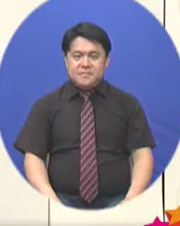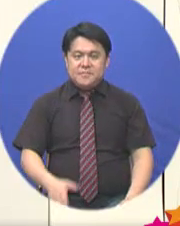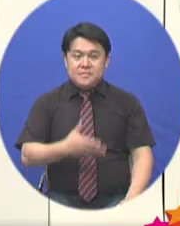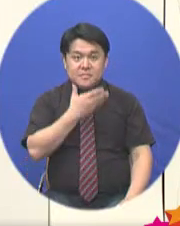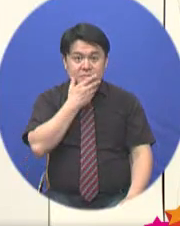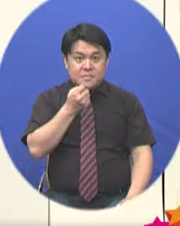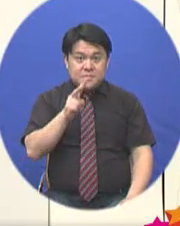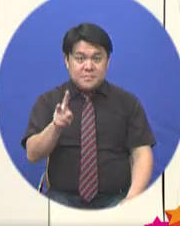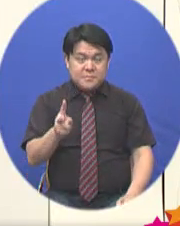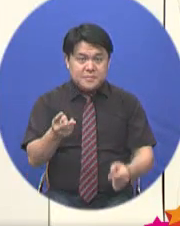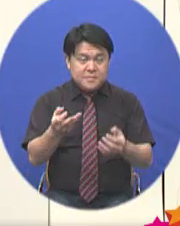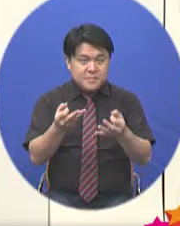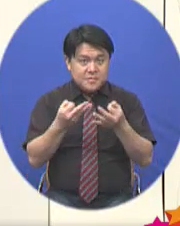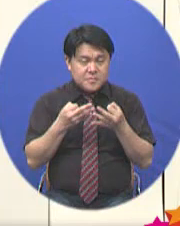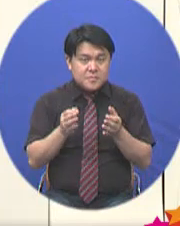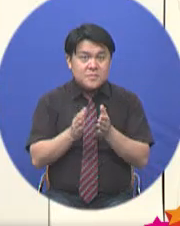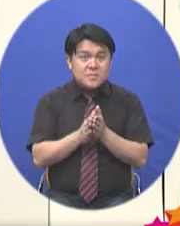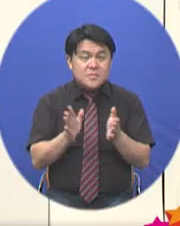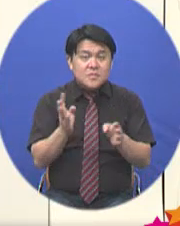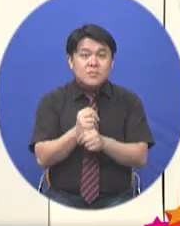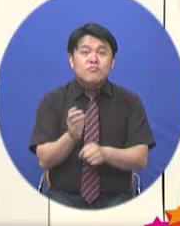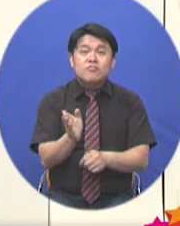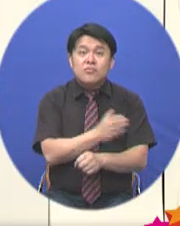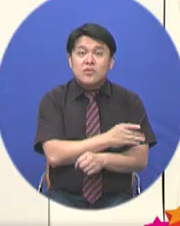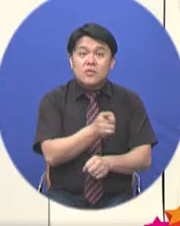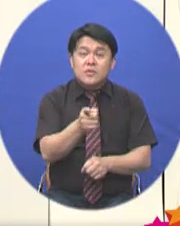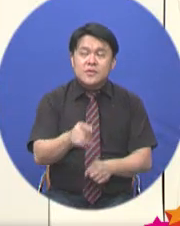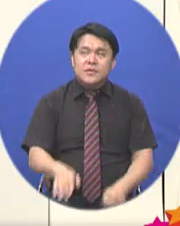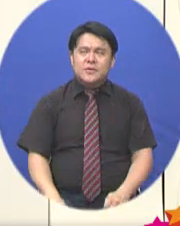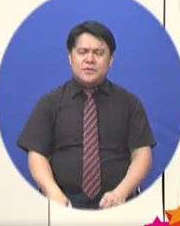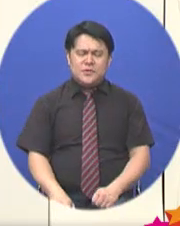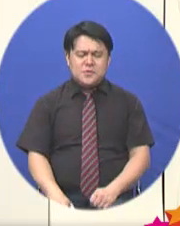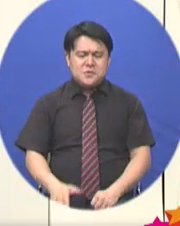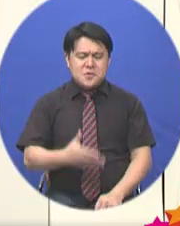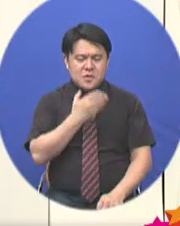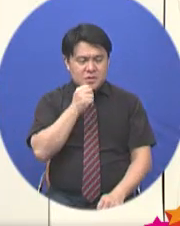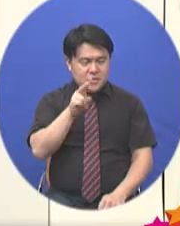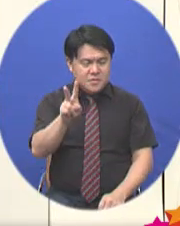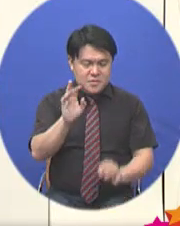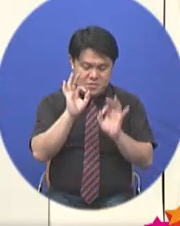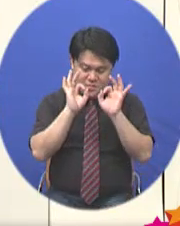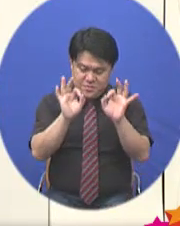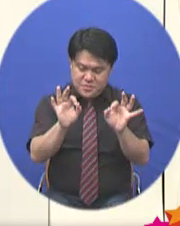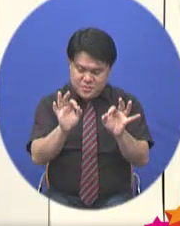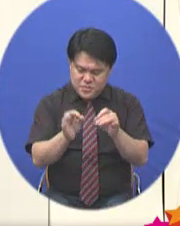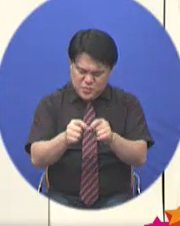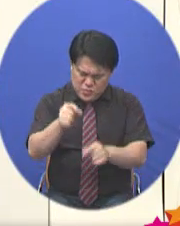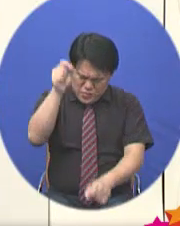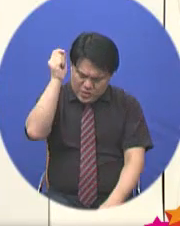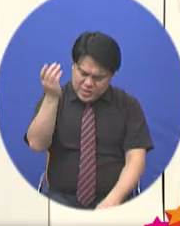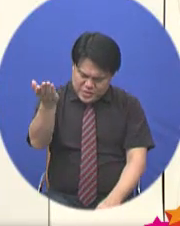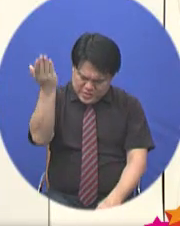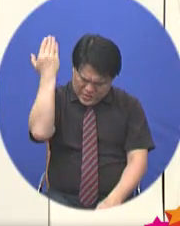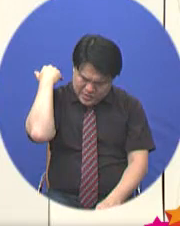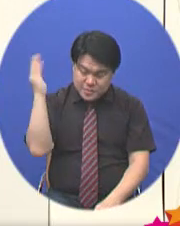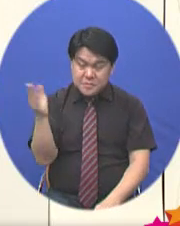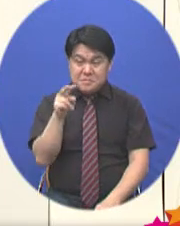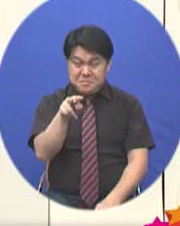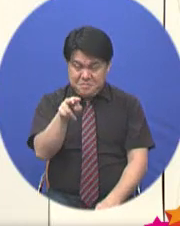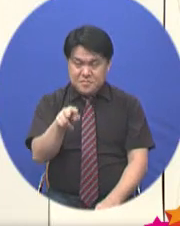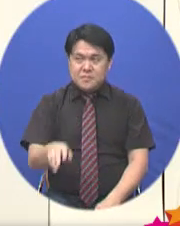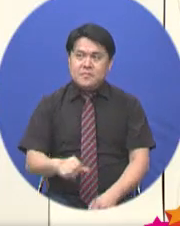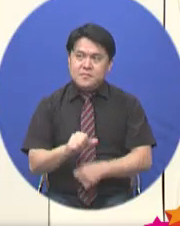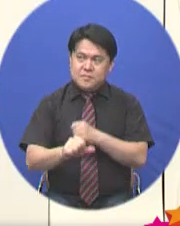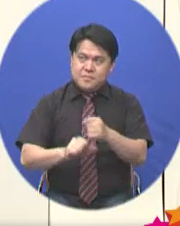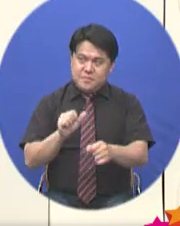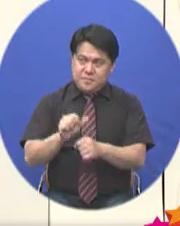복지 TV 아신 지 얼마나 되셨어요? 복지 TV 오래됐죠. 오래됐어요. 예, 한